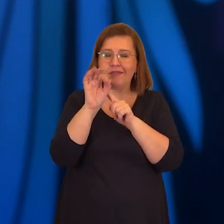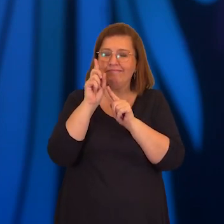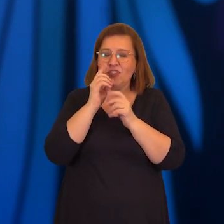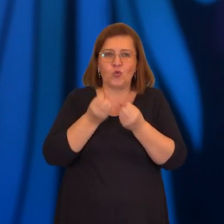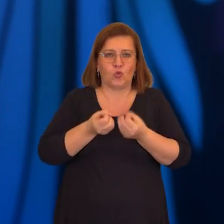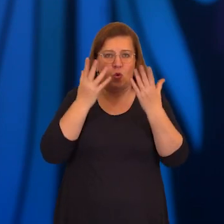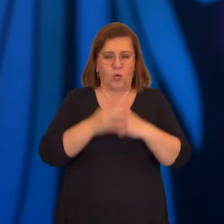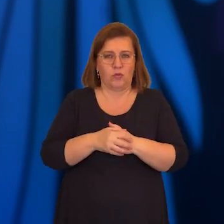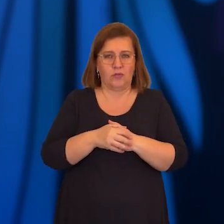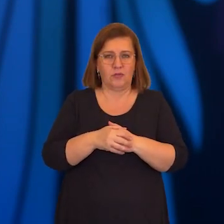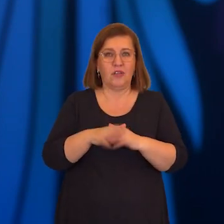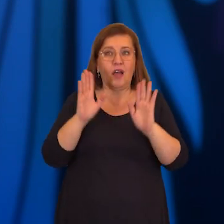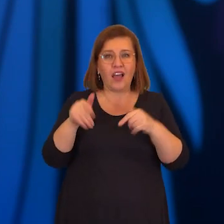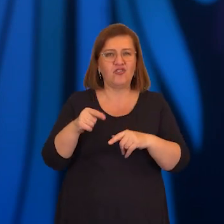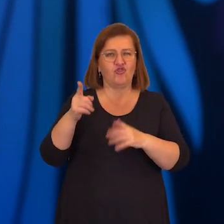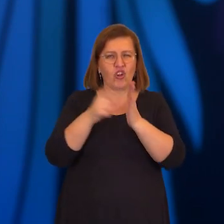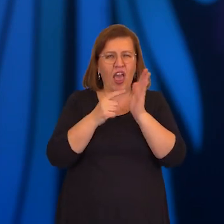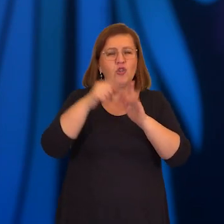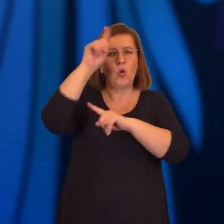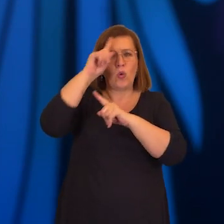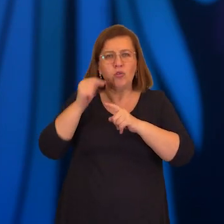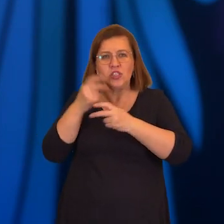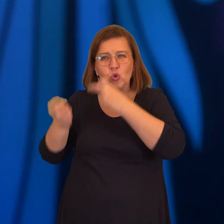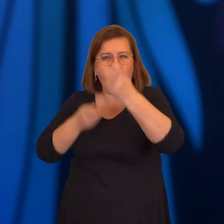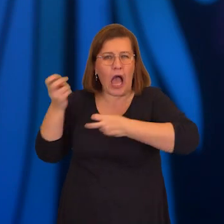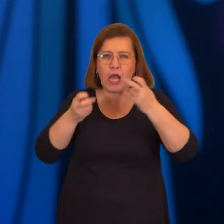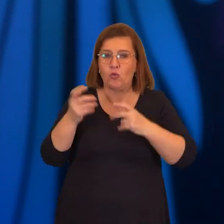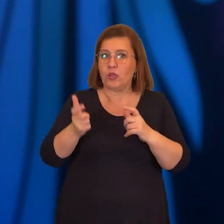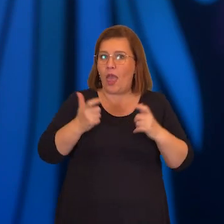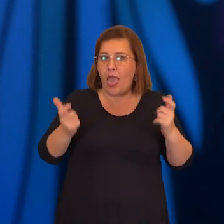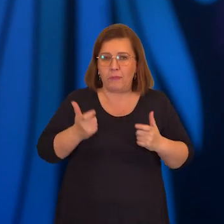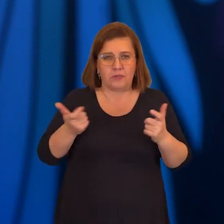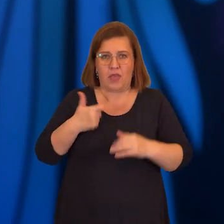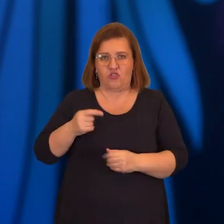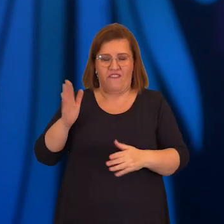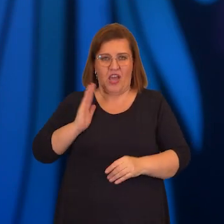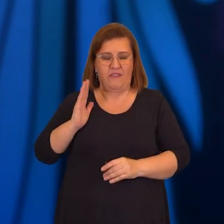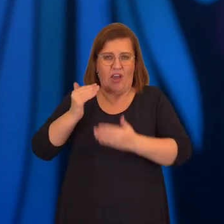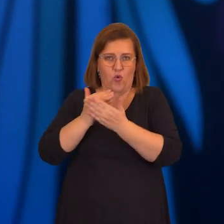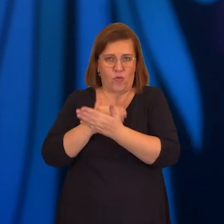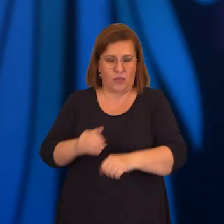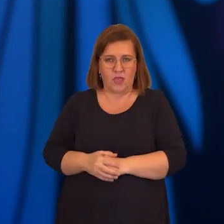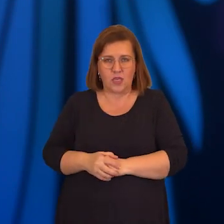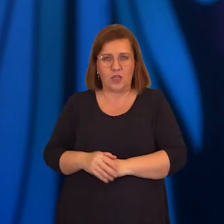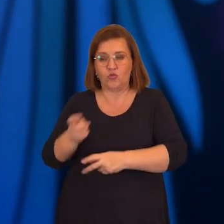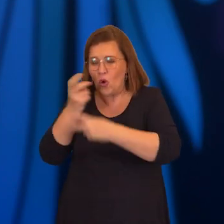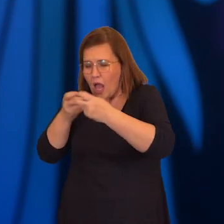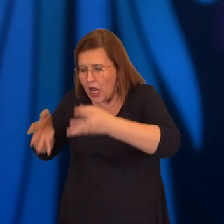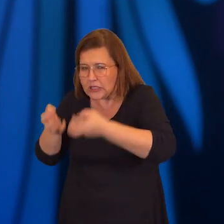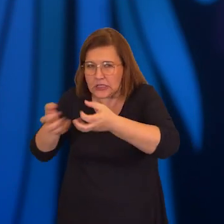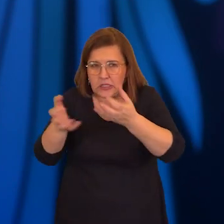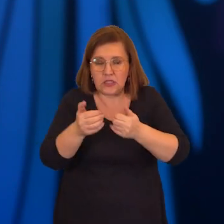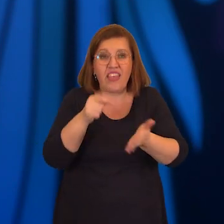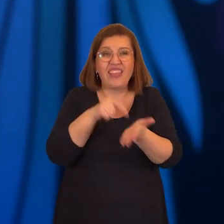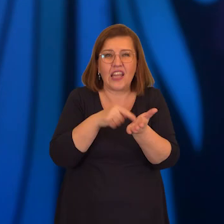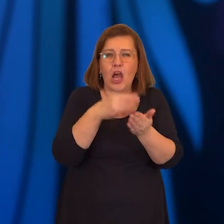odławiany także w niebezpiecznych warunkach przez poławiaczy pereł. Perły dlatego są takie cenne, bo są unikatowe, bo je trudno